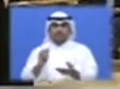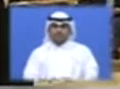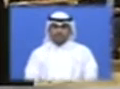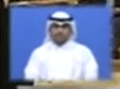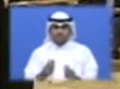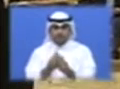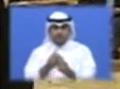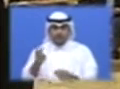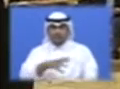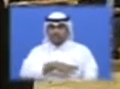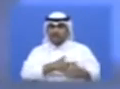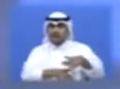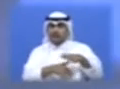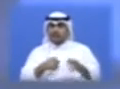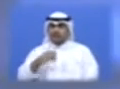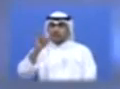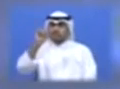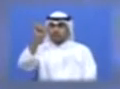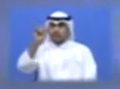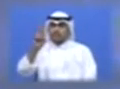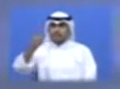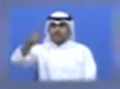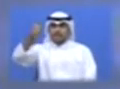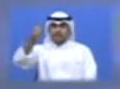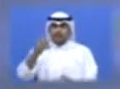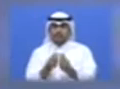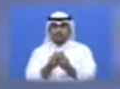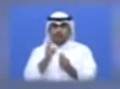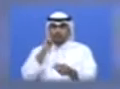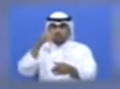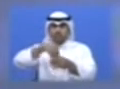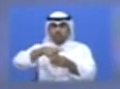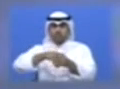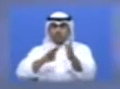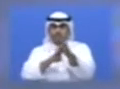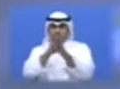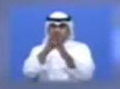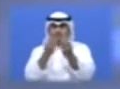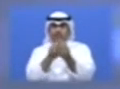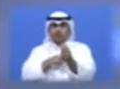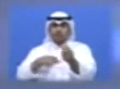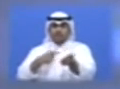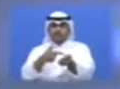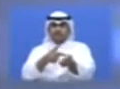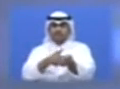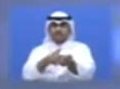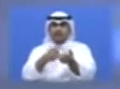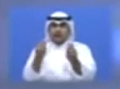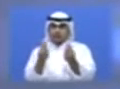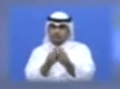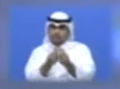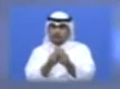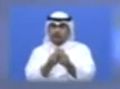مع وزير الصحة الدكتور علي العبيدي والمدير العام للصندوق العام للتنمية الاقتصادية العربية عبد الوهاب البدر